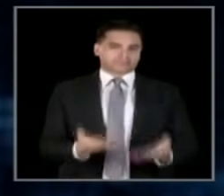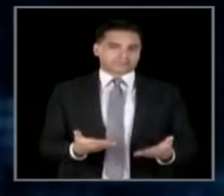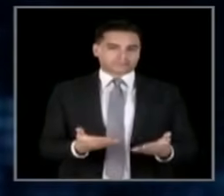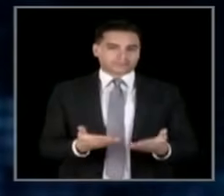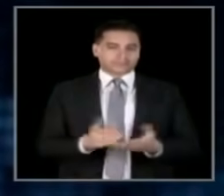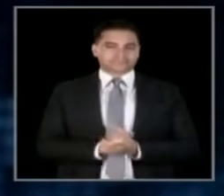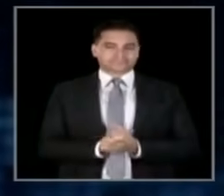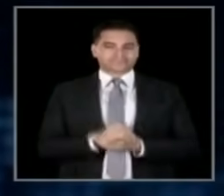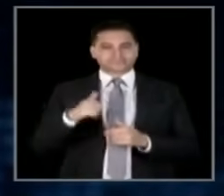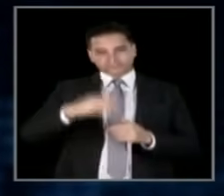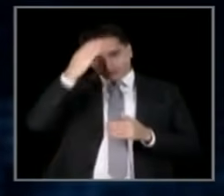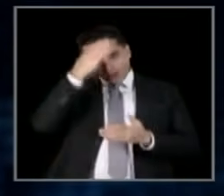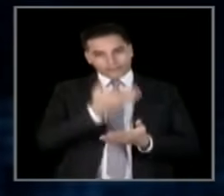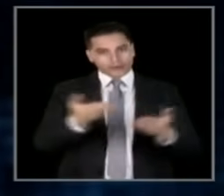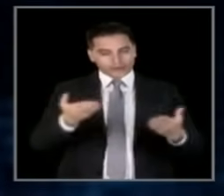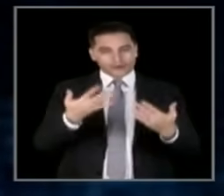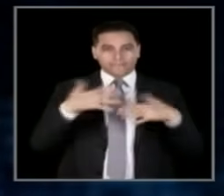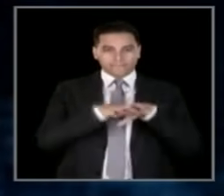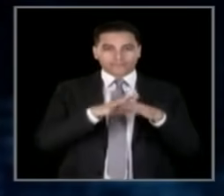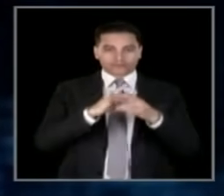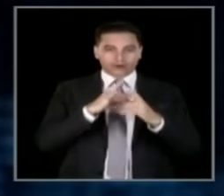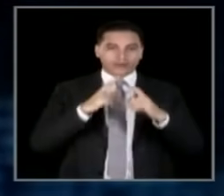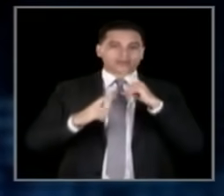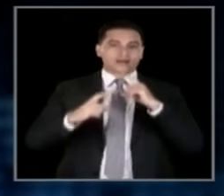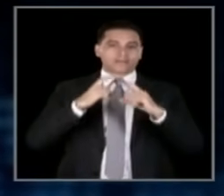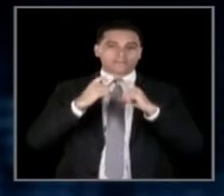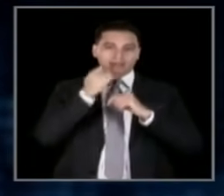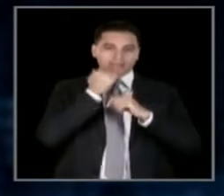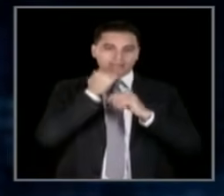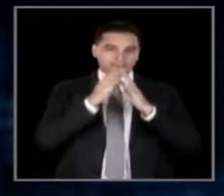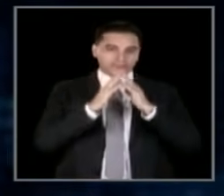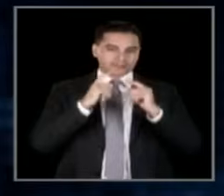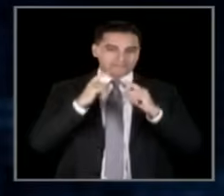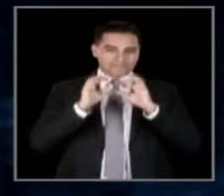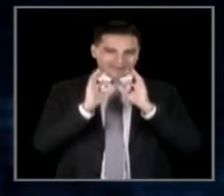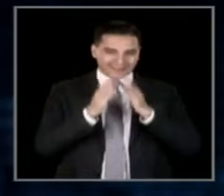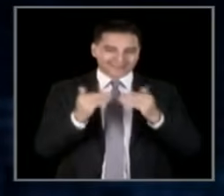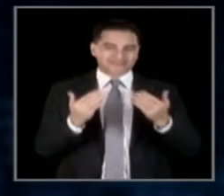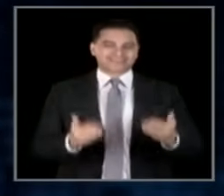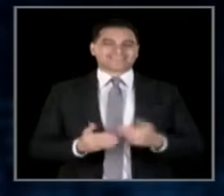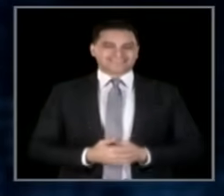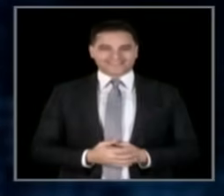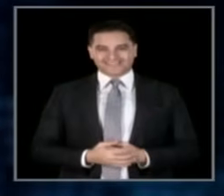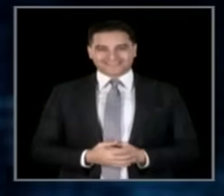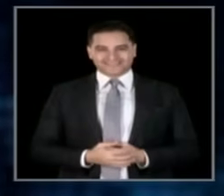الحكومية في مصر. العباقرة بشراكة البنك الأهلي المصري، بنك أهل